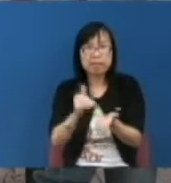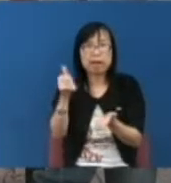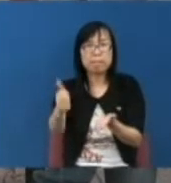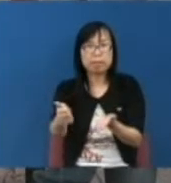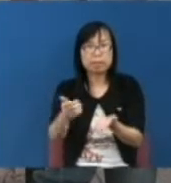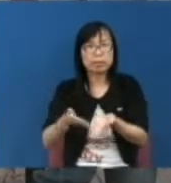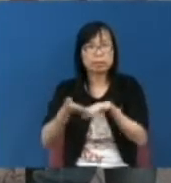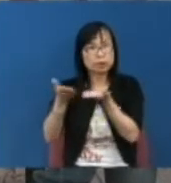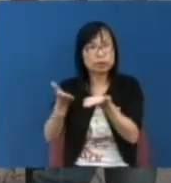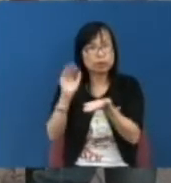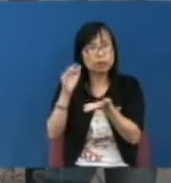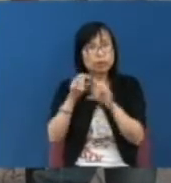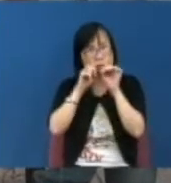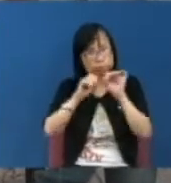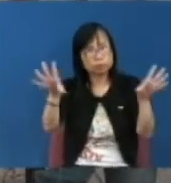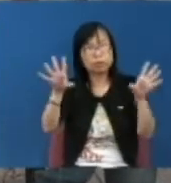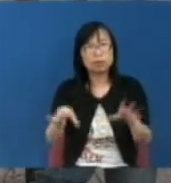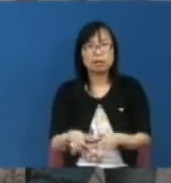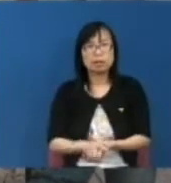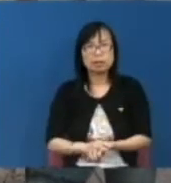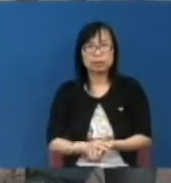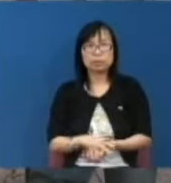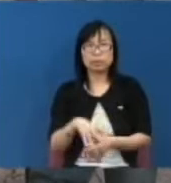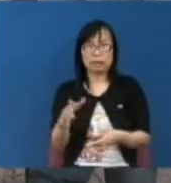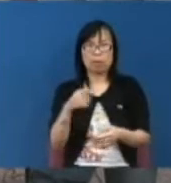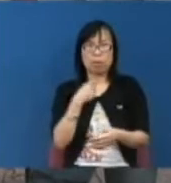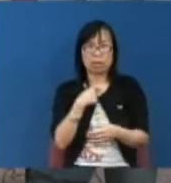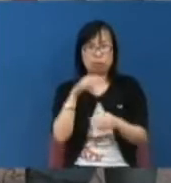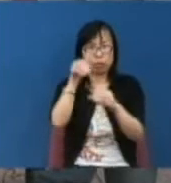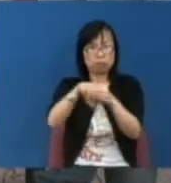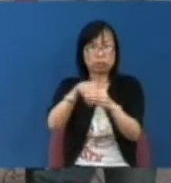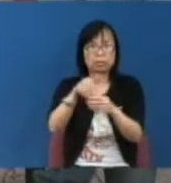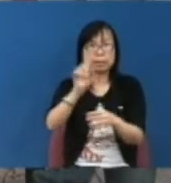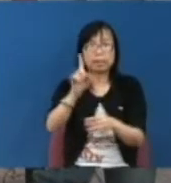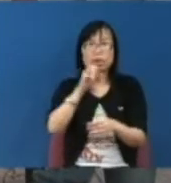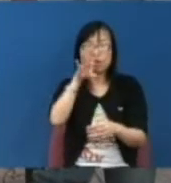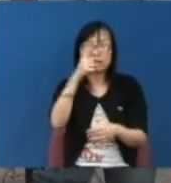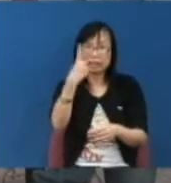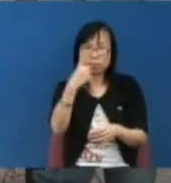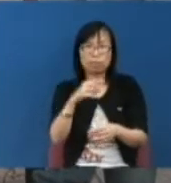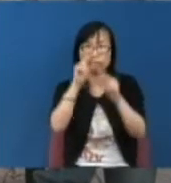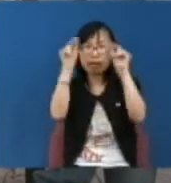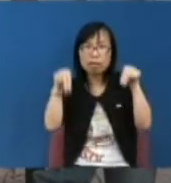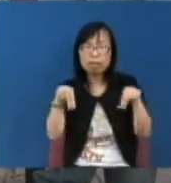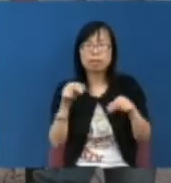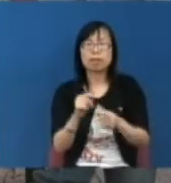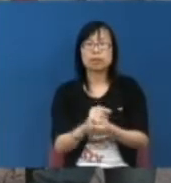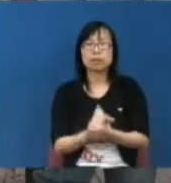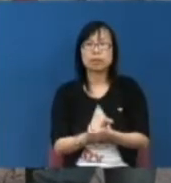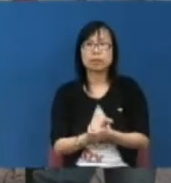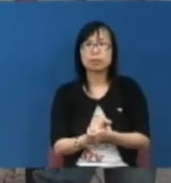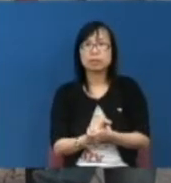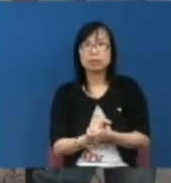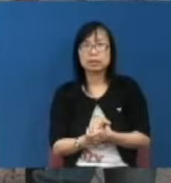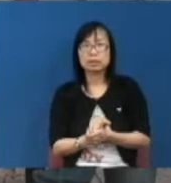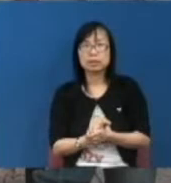先會推動到。因為如果你話冒冒然講投資，而家咪講緊單一一個問題，譬如單一個 issue， 其實